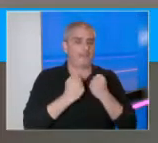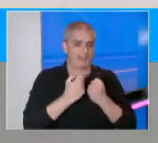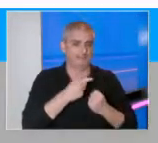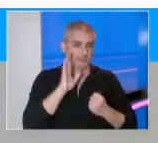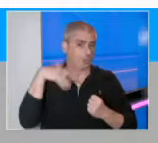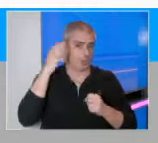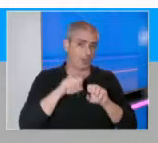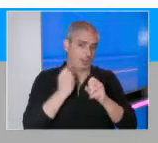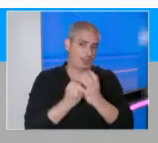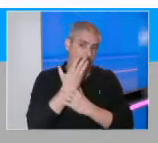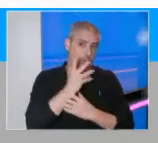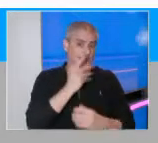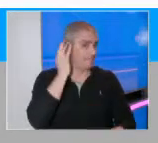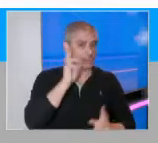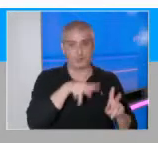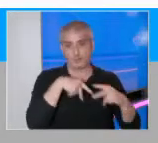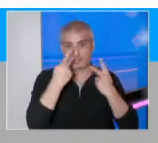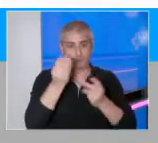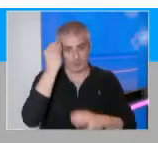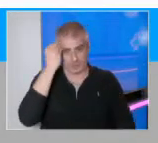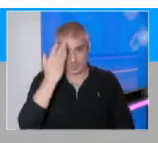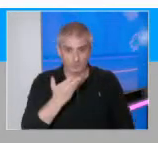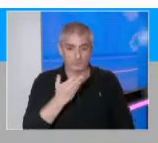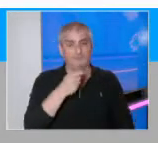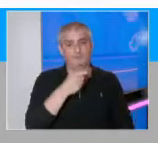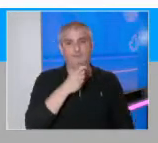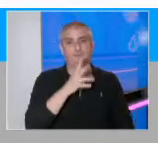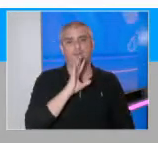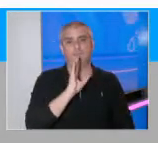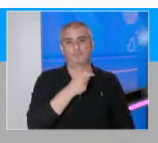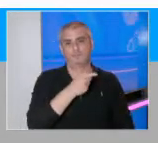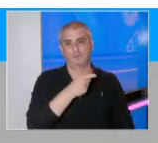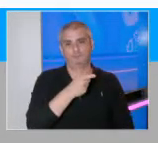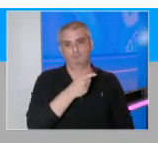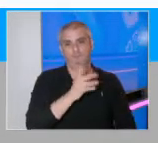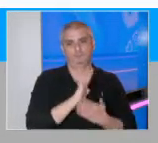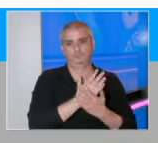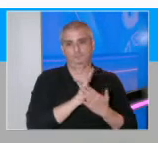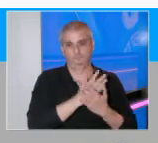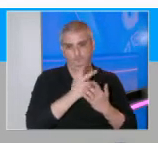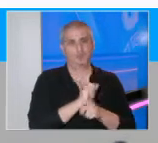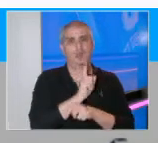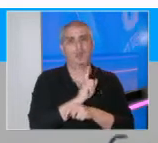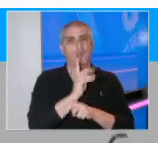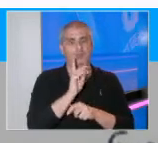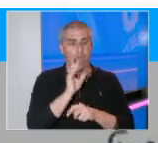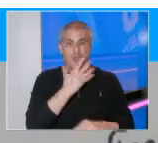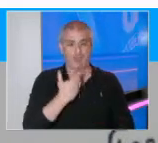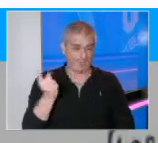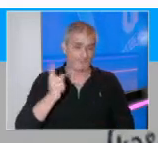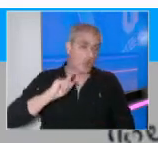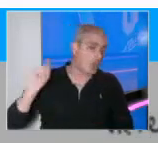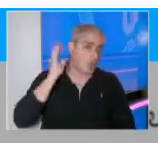שעלול להיווצר במידה והבנות כן תחזרון על הלימודים, וזה מה שהוביל את ההחלטה הזו של הרב קניאבסקי. כל הבנות, בכל